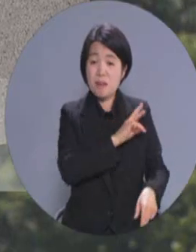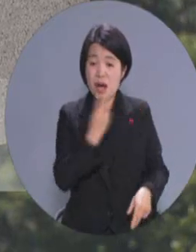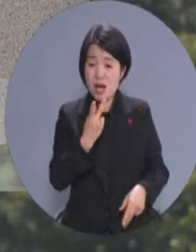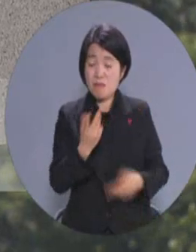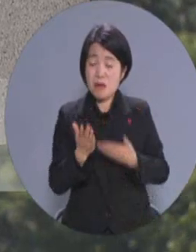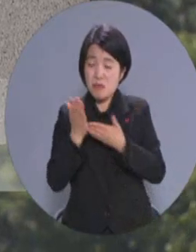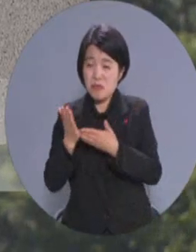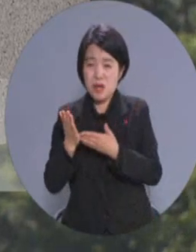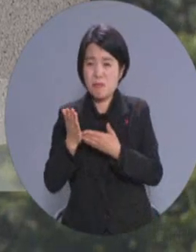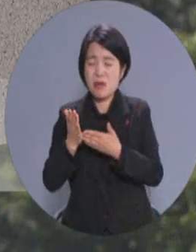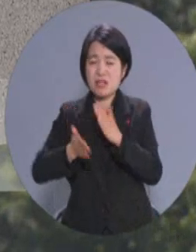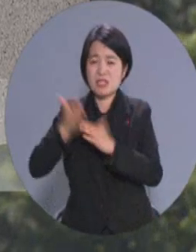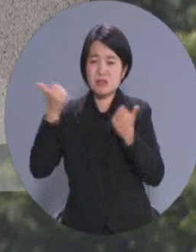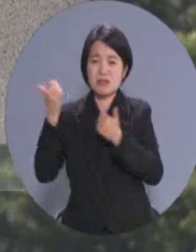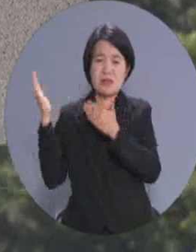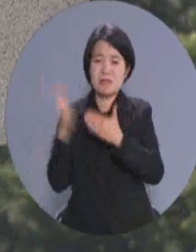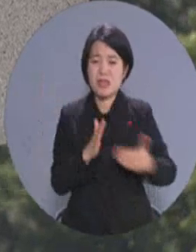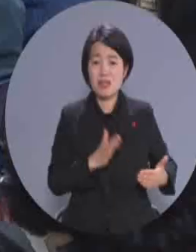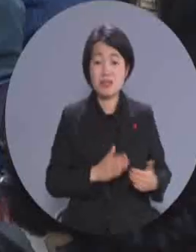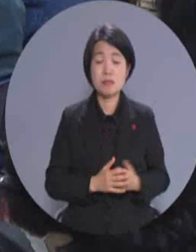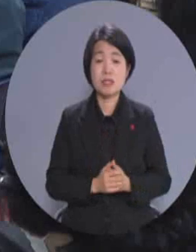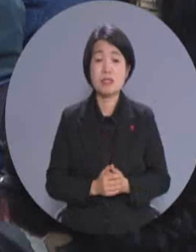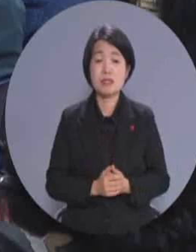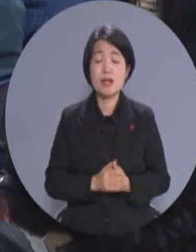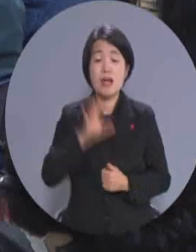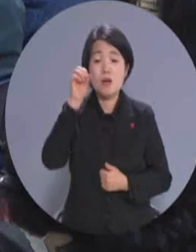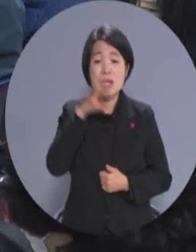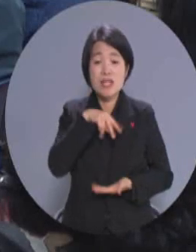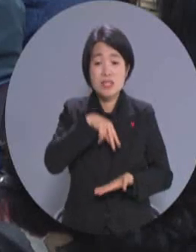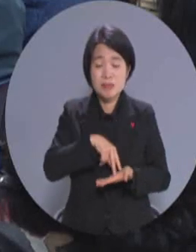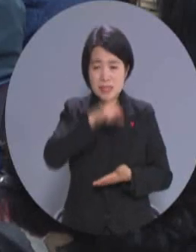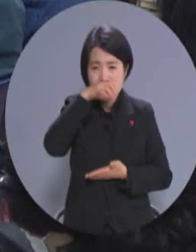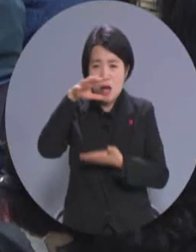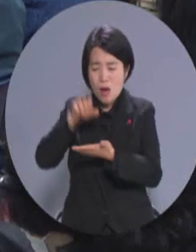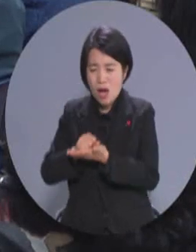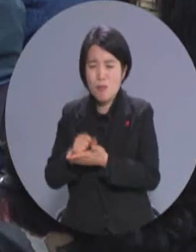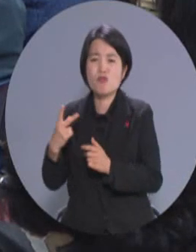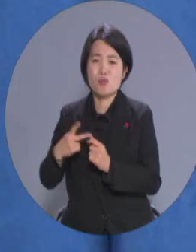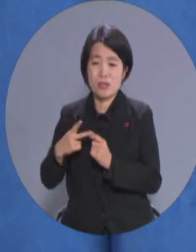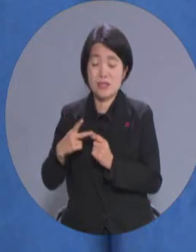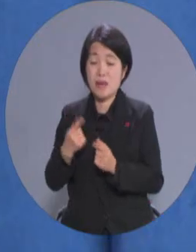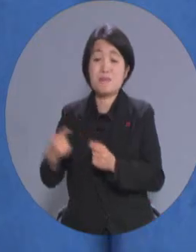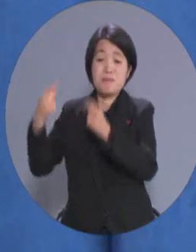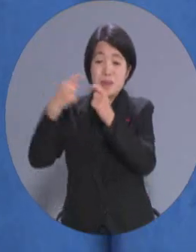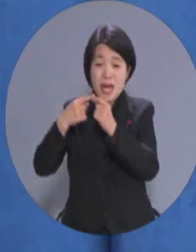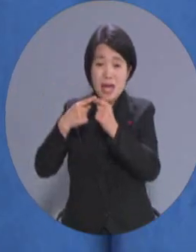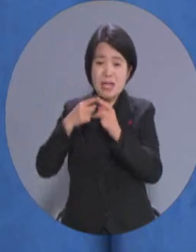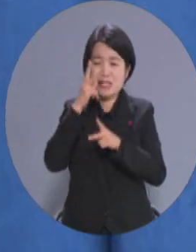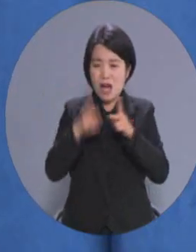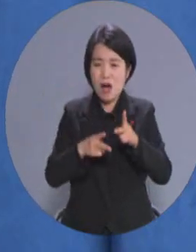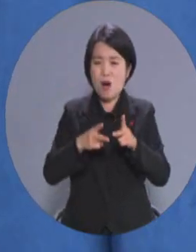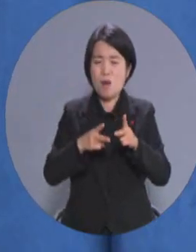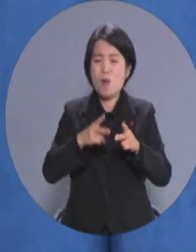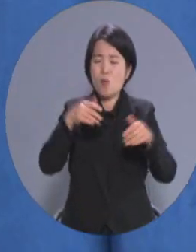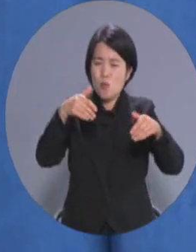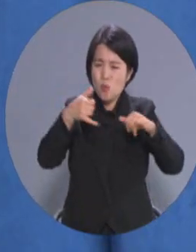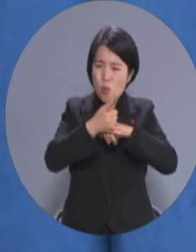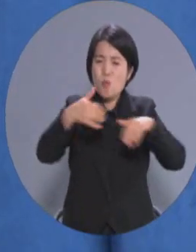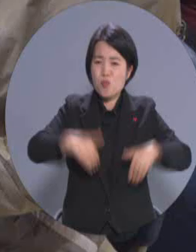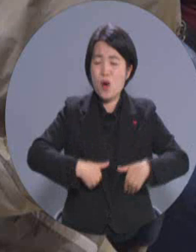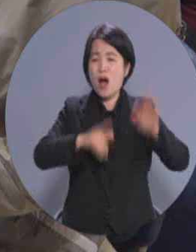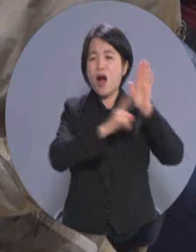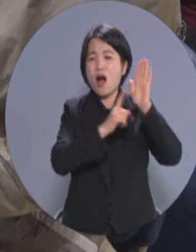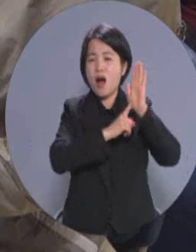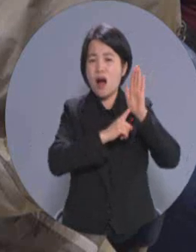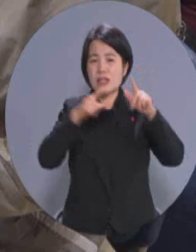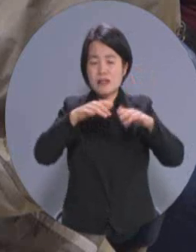시의회 문턱을 넘지 못했습니다. 광양시는 예산 확보보다 사업의 당위성을 알리는 데 중점을 두고 시민